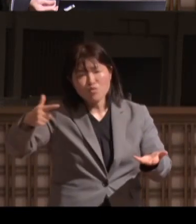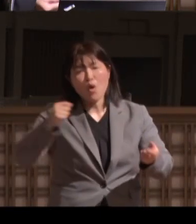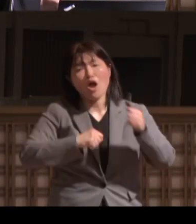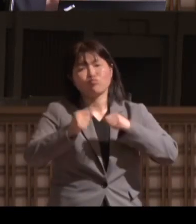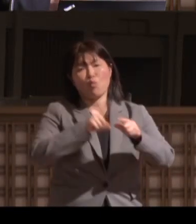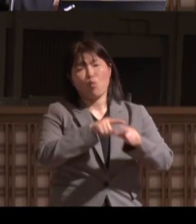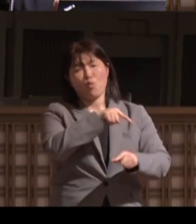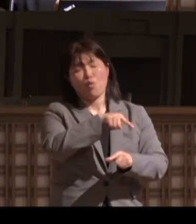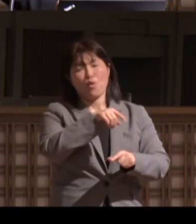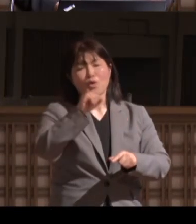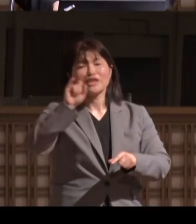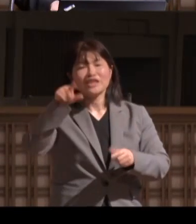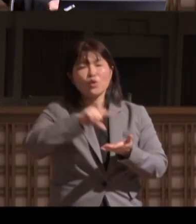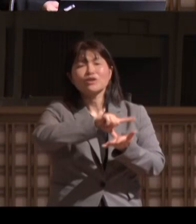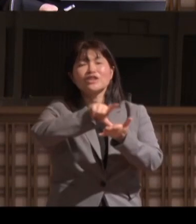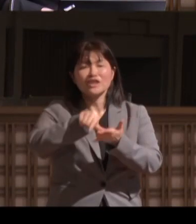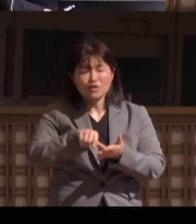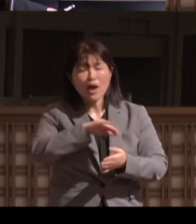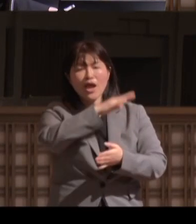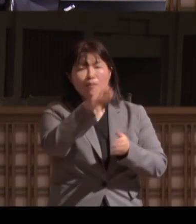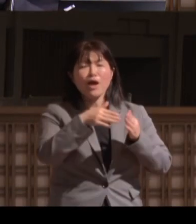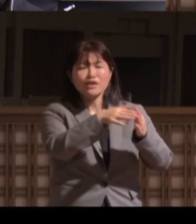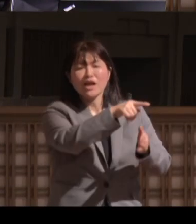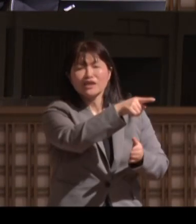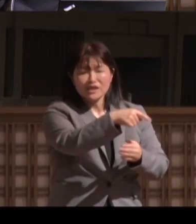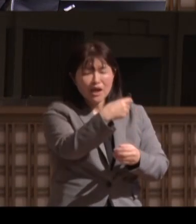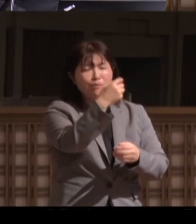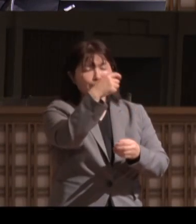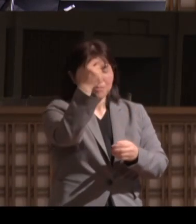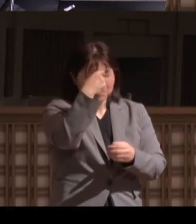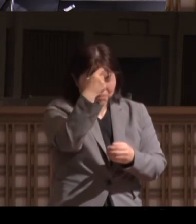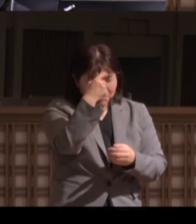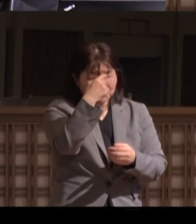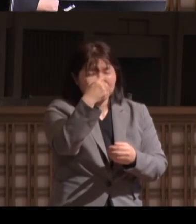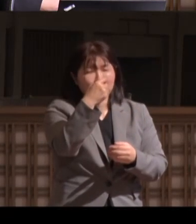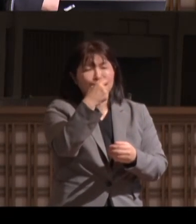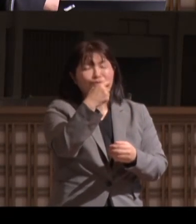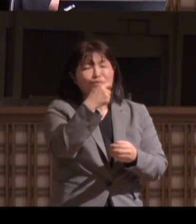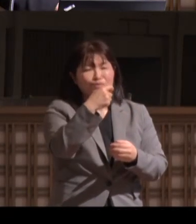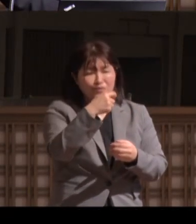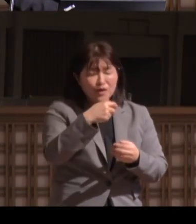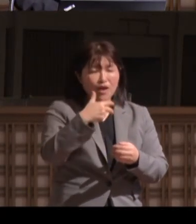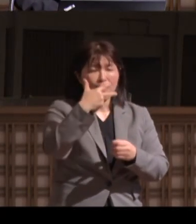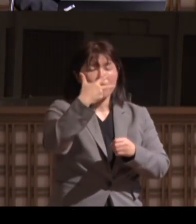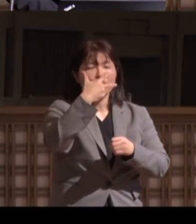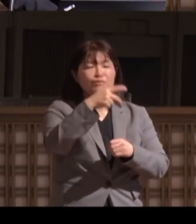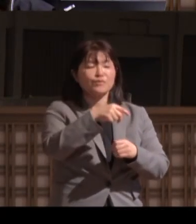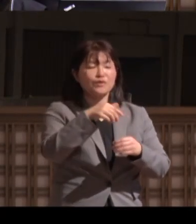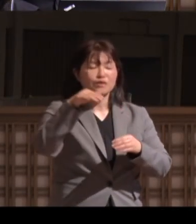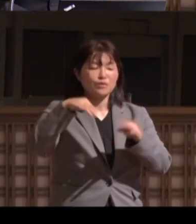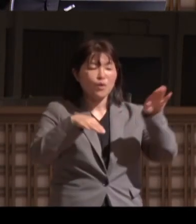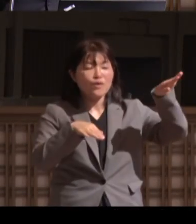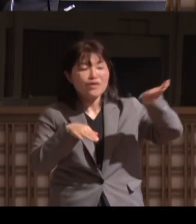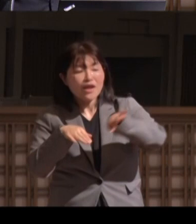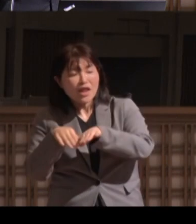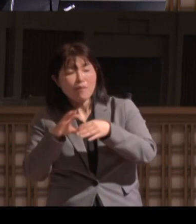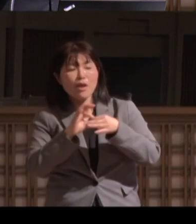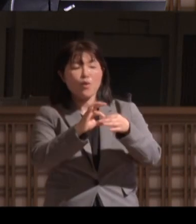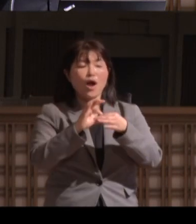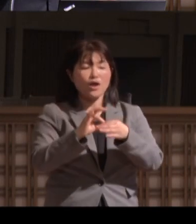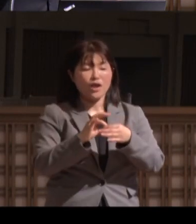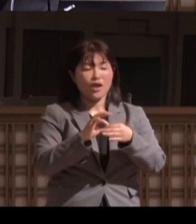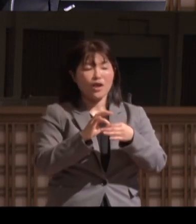ま井地区ではですねこの山崎桐さんに学ばれてこの斜めの関係が重要だということをです